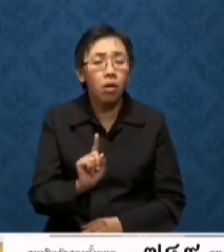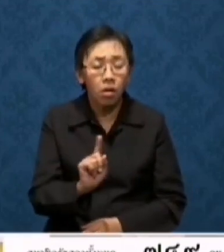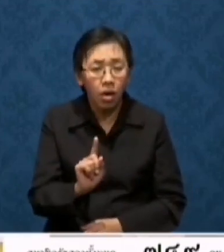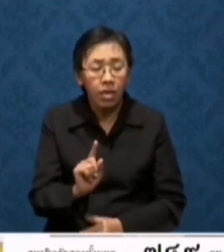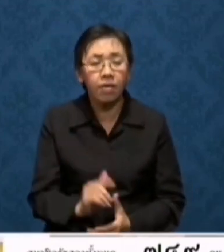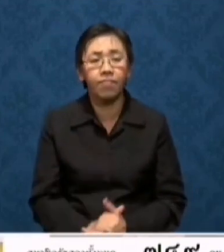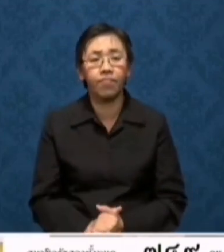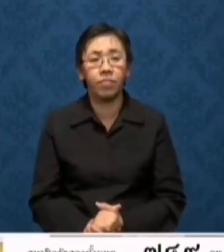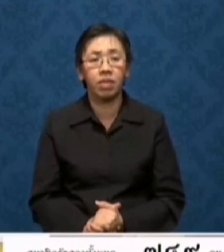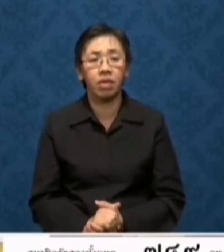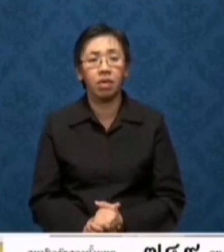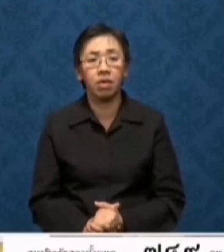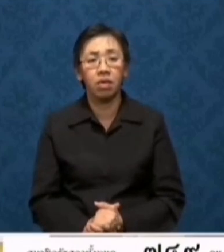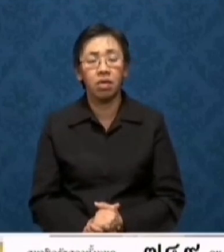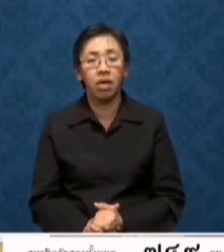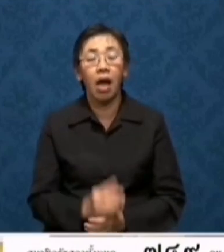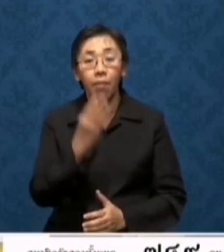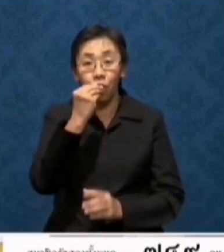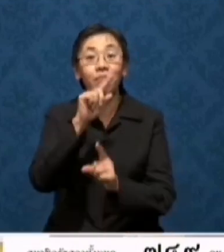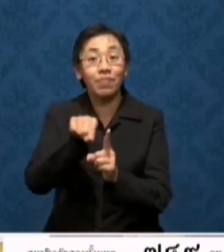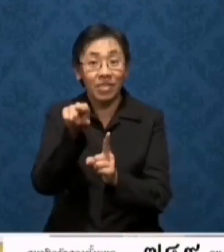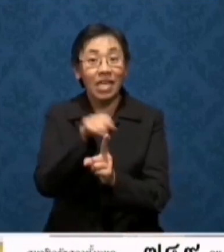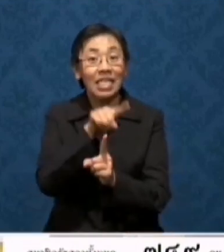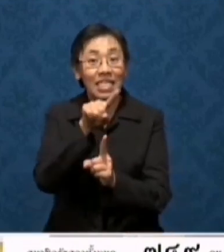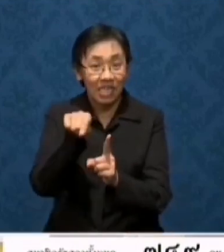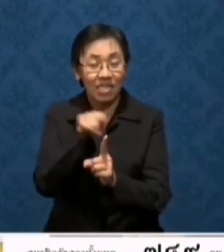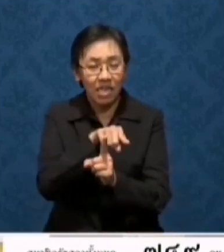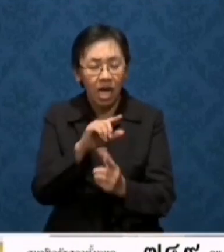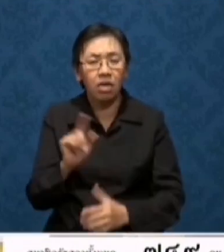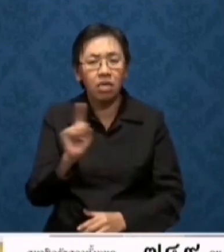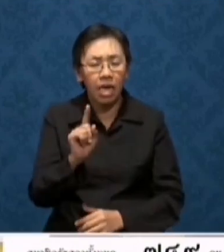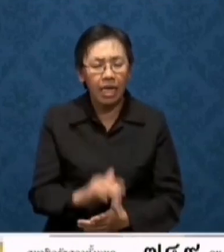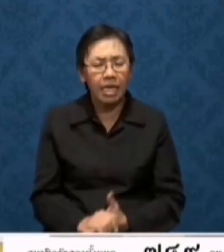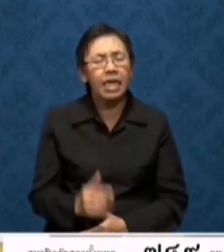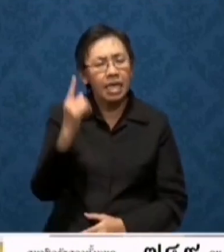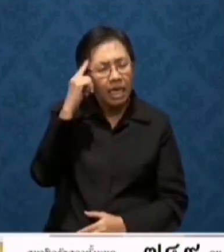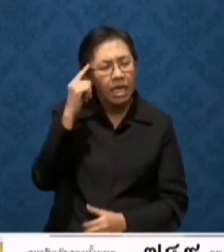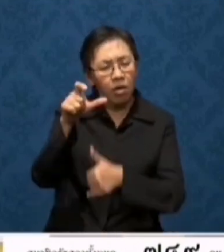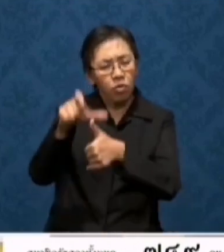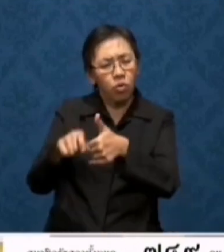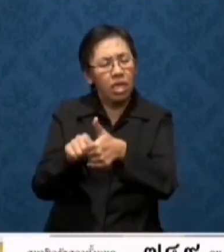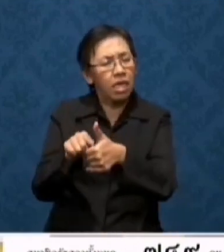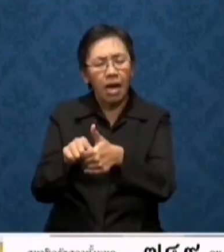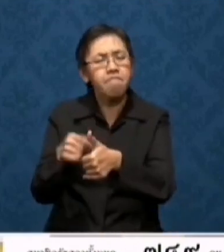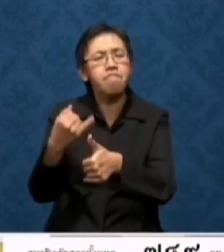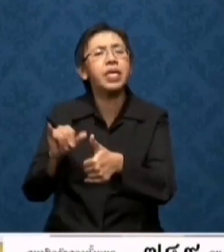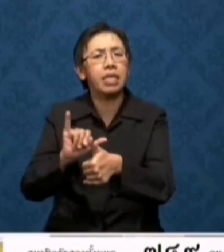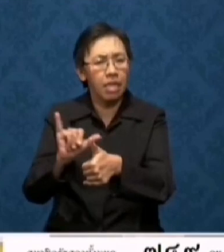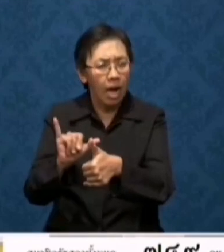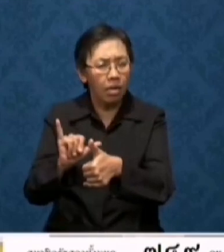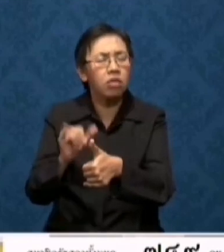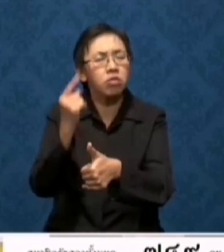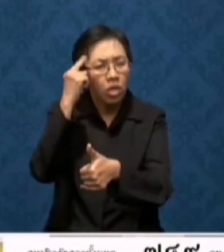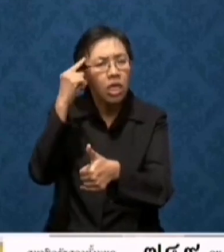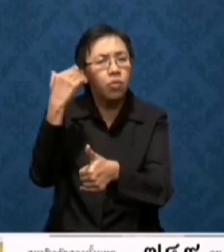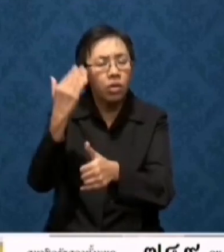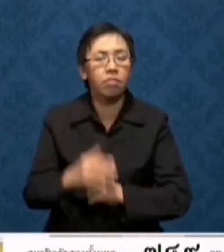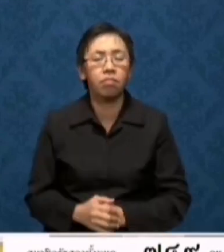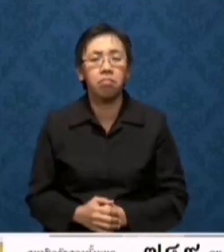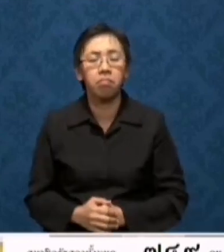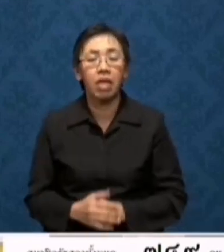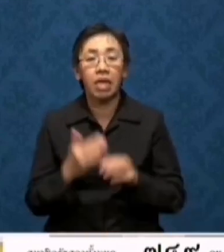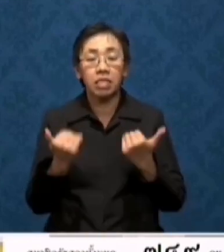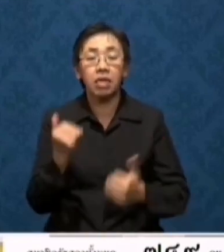เราก็ถือหัก Presumption of Innocenceหรือสันนิฐานไ้ก่อนให้เป็ผู้บริสุดหน้าเวลานี้